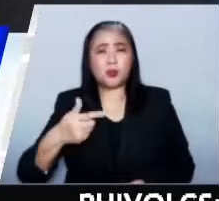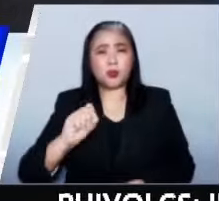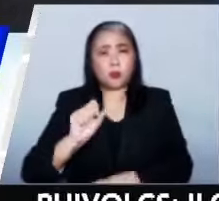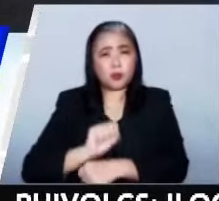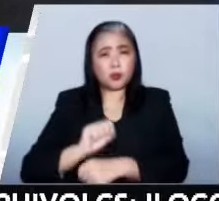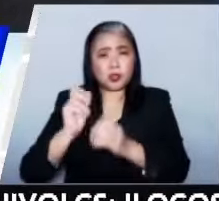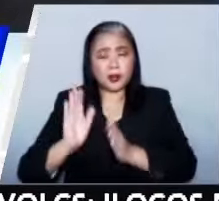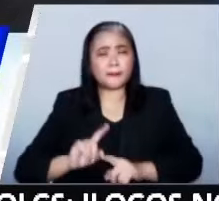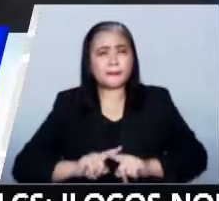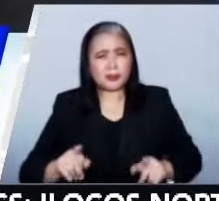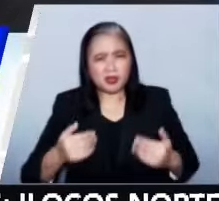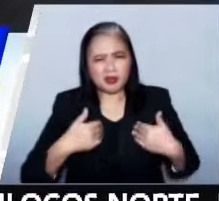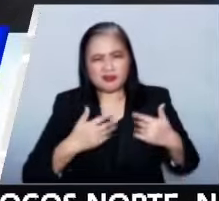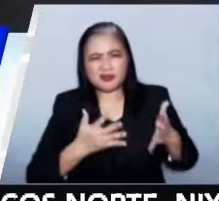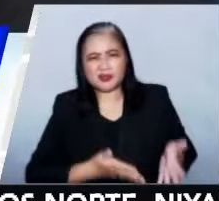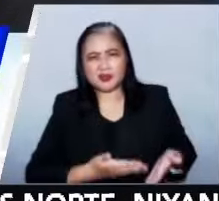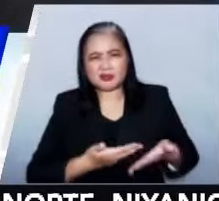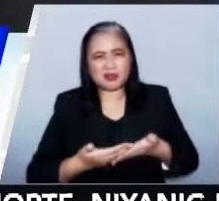iniwan din palang problema.